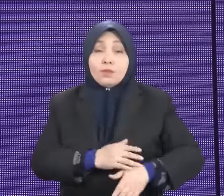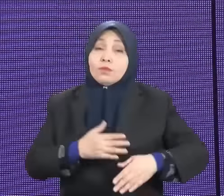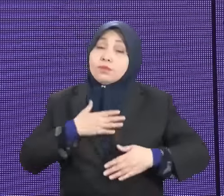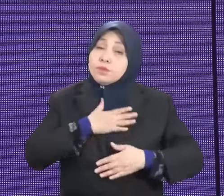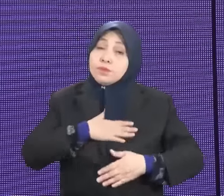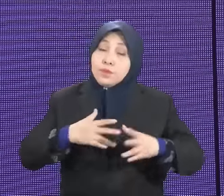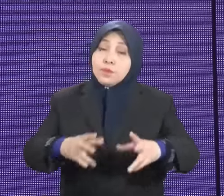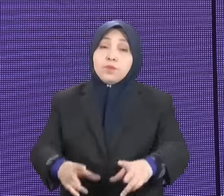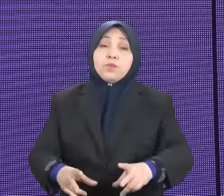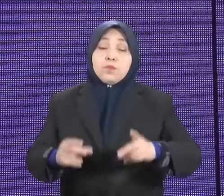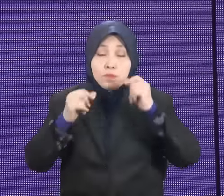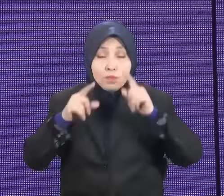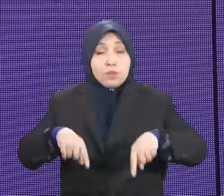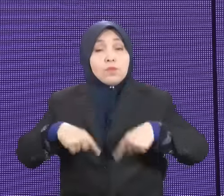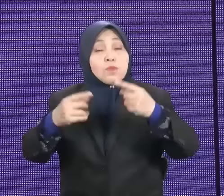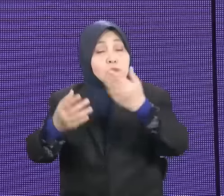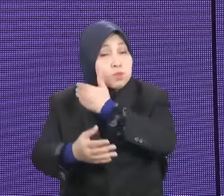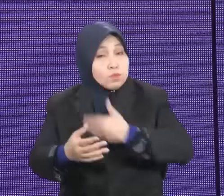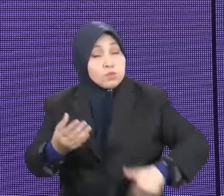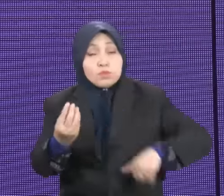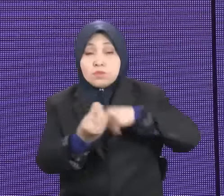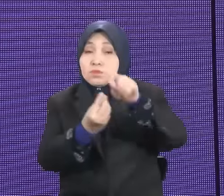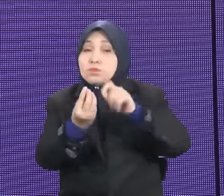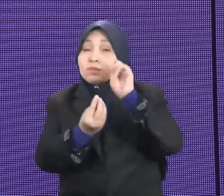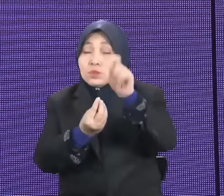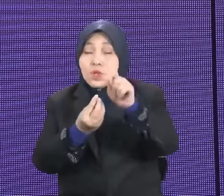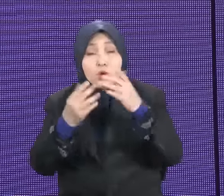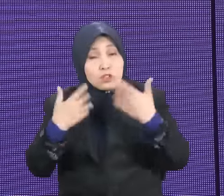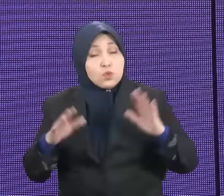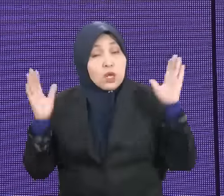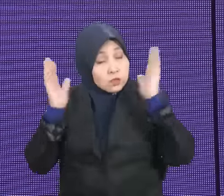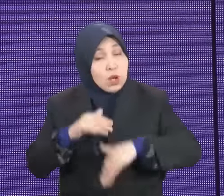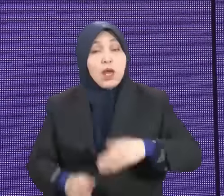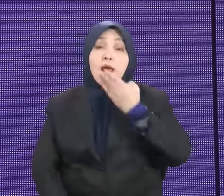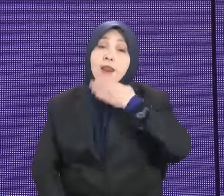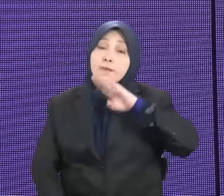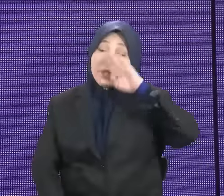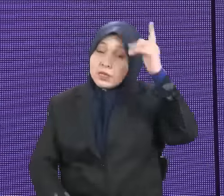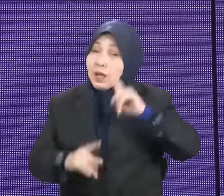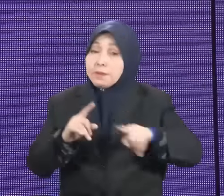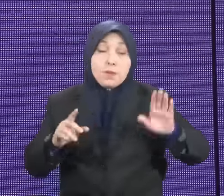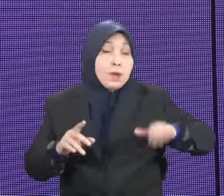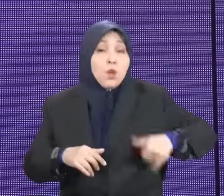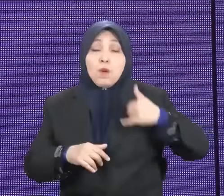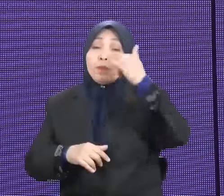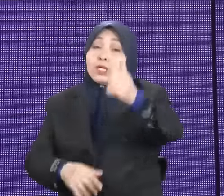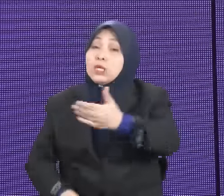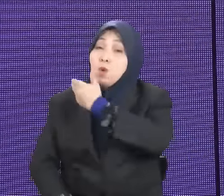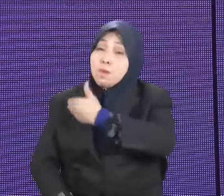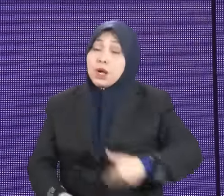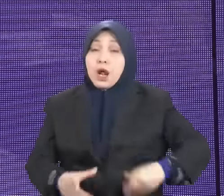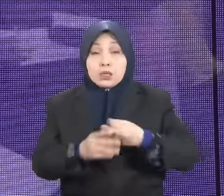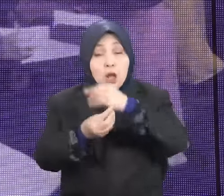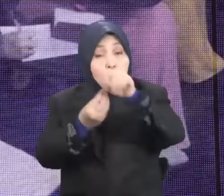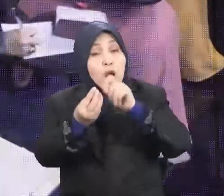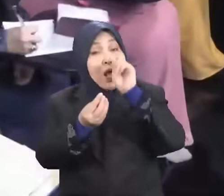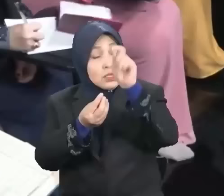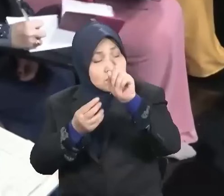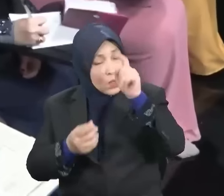pergi Umroh ataupun Hajj Kalau Anda salat alhamdulillah tapi belum pergi Umroh ataupun Hj perlu ada